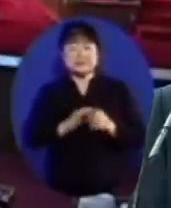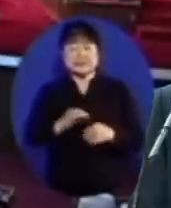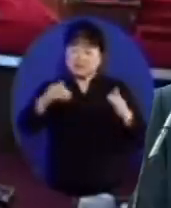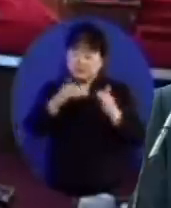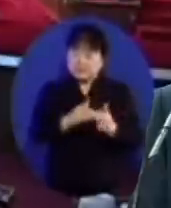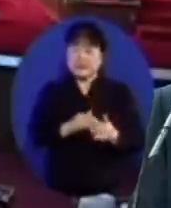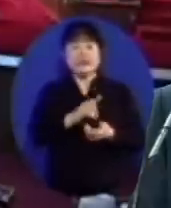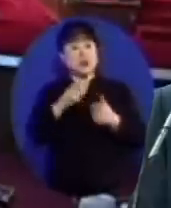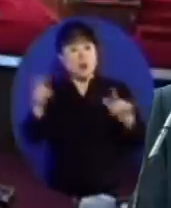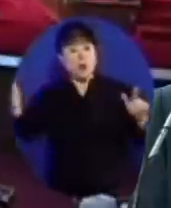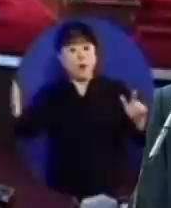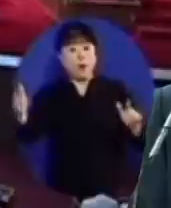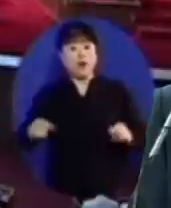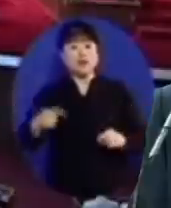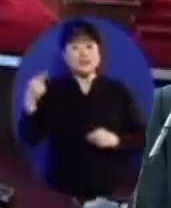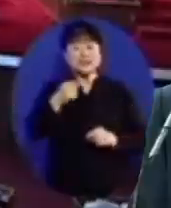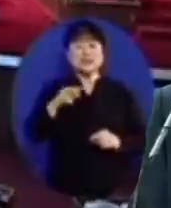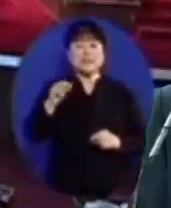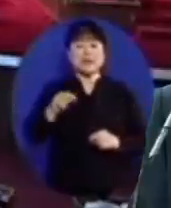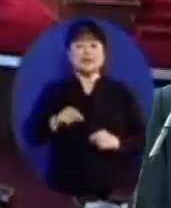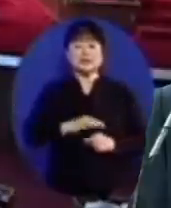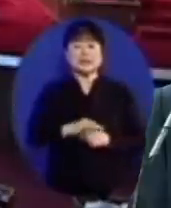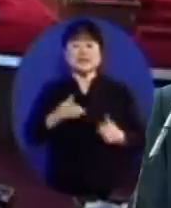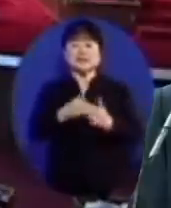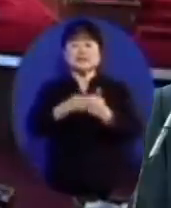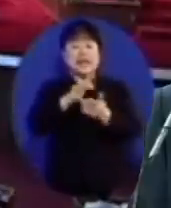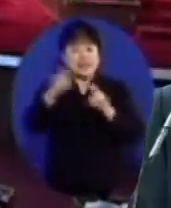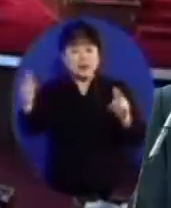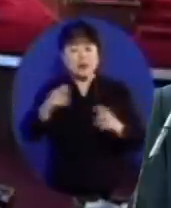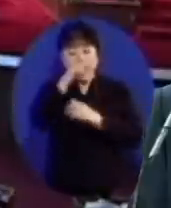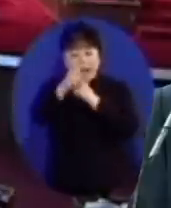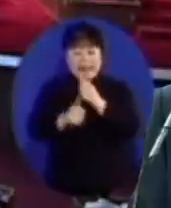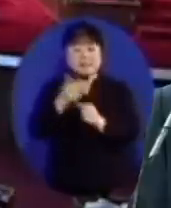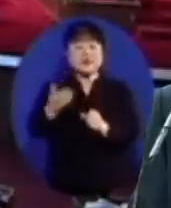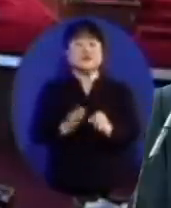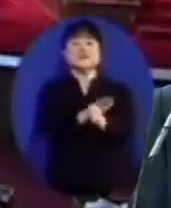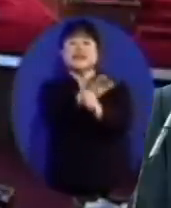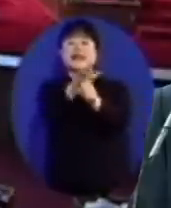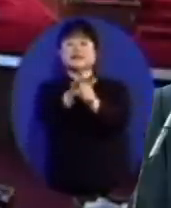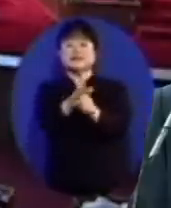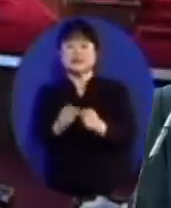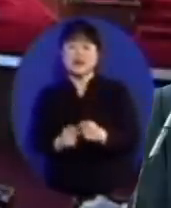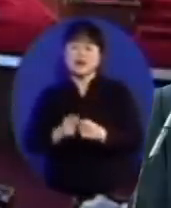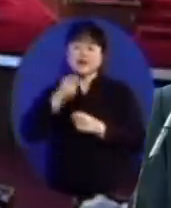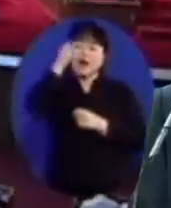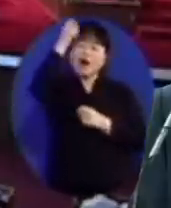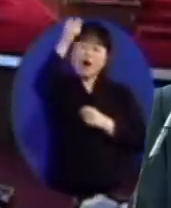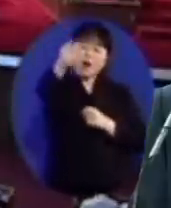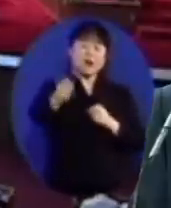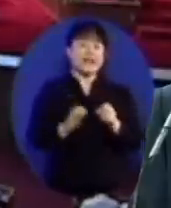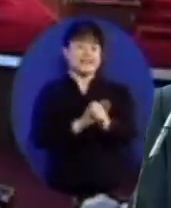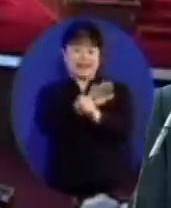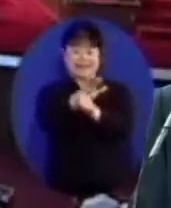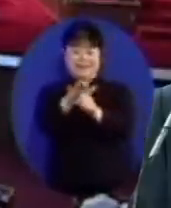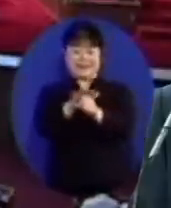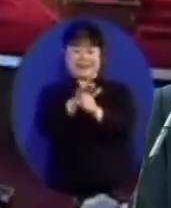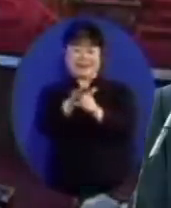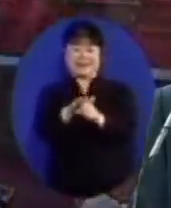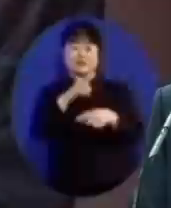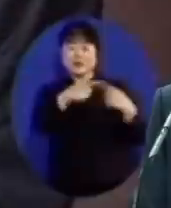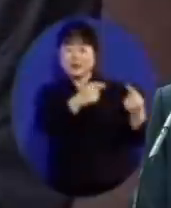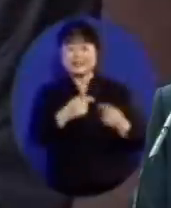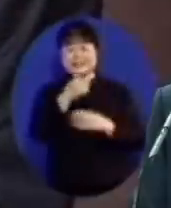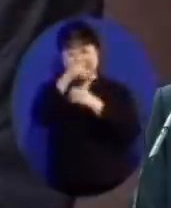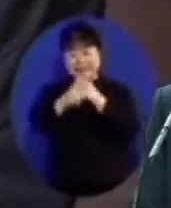말고 천년 만년 사랑하다가 마는 것이 아닙니다. 하나님이 여러분을 사랑하는 것은 영원한 사랑인 것입니다. 따라